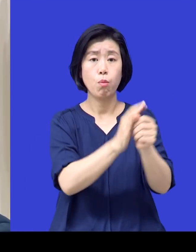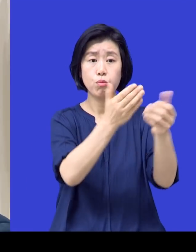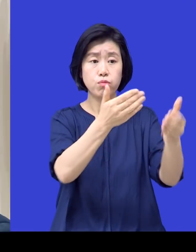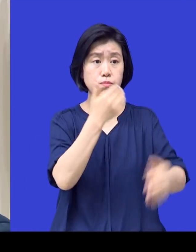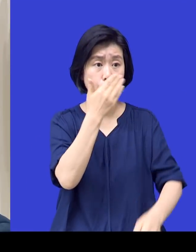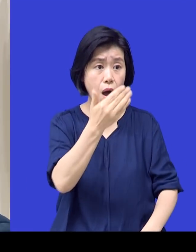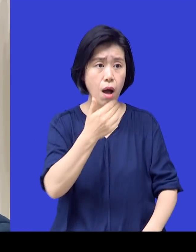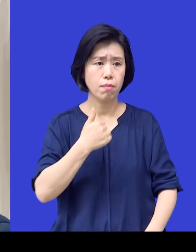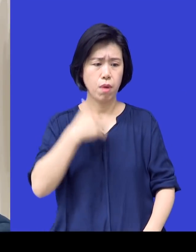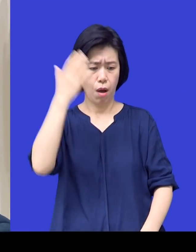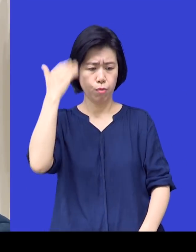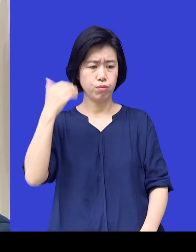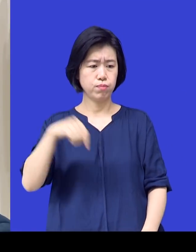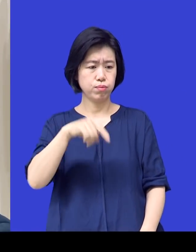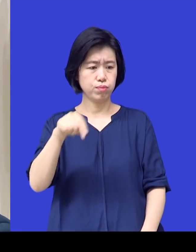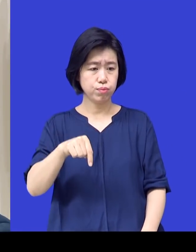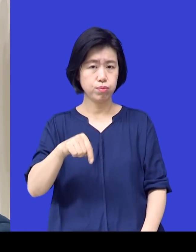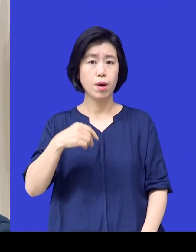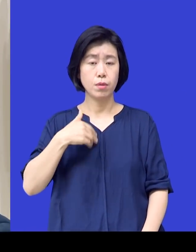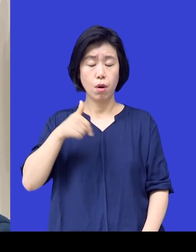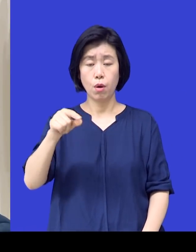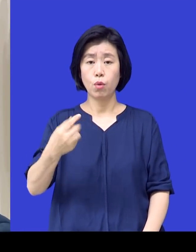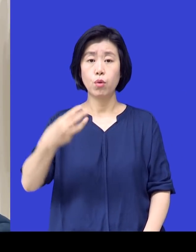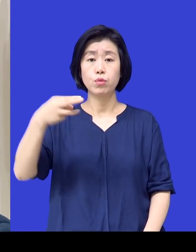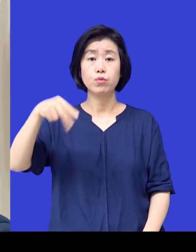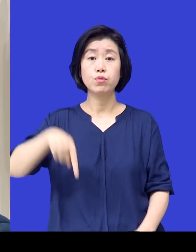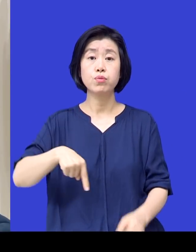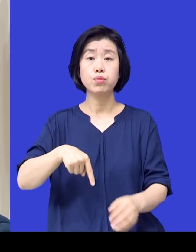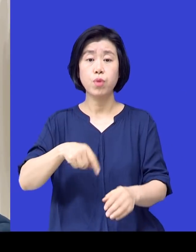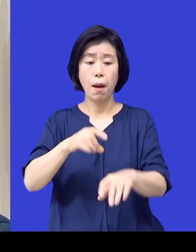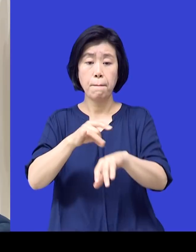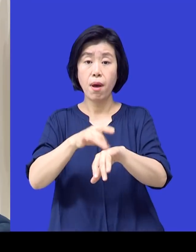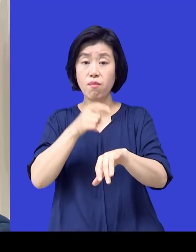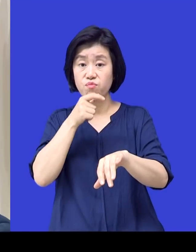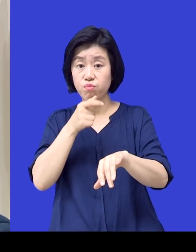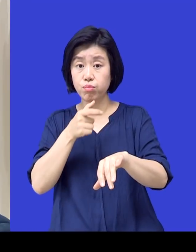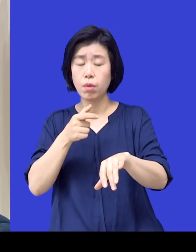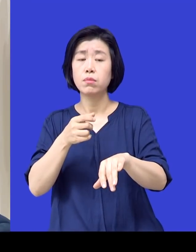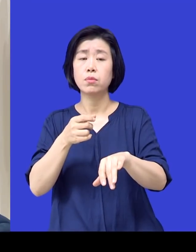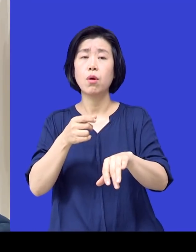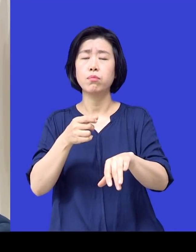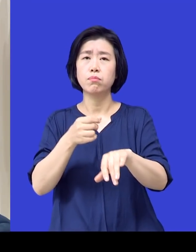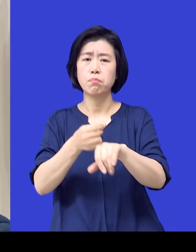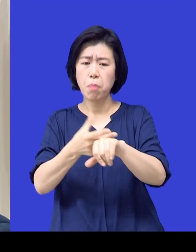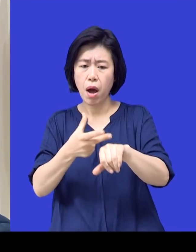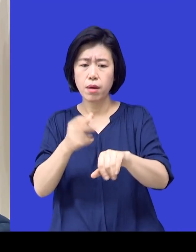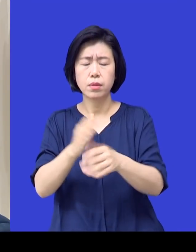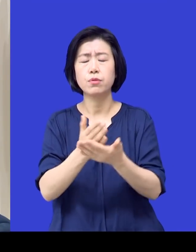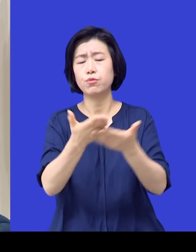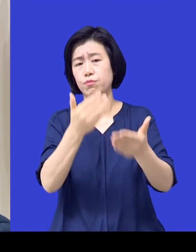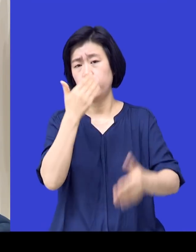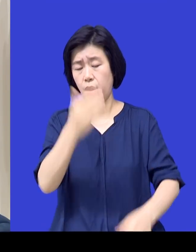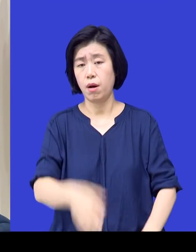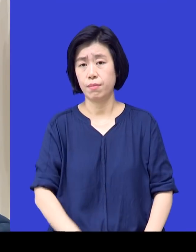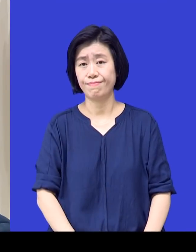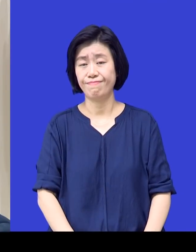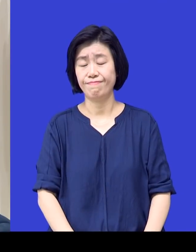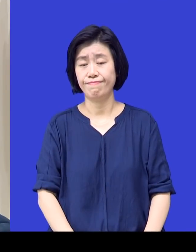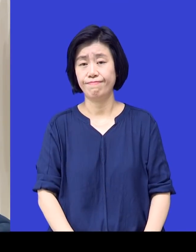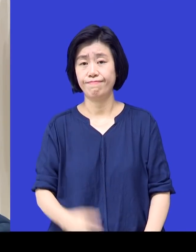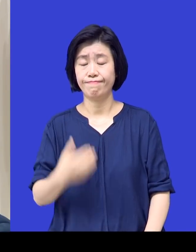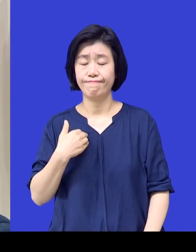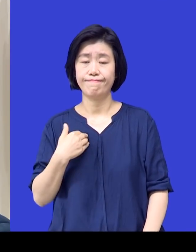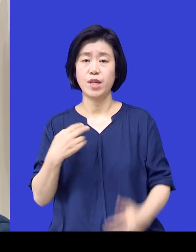되는가. 하고서는 이제 골수 헌혈처럼 생각하고 이제 가서 네. 골수 등록을 하게 됐어요. 아, 근데 뭐 예. 얘기